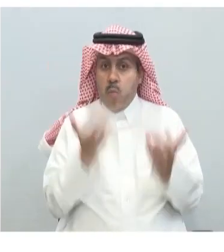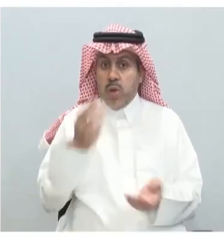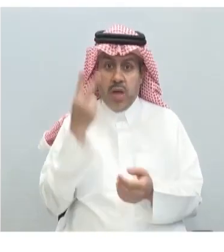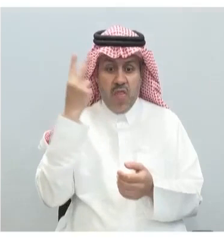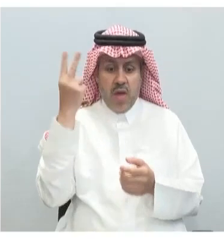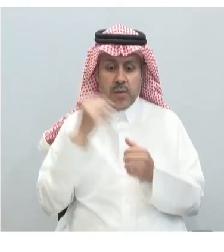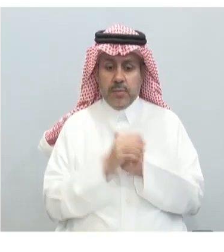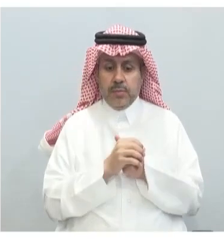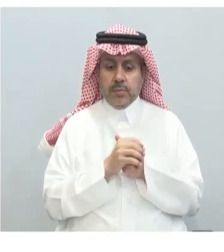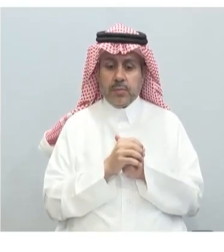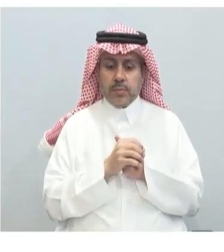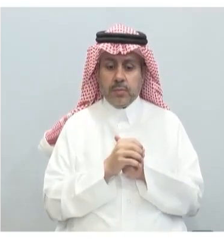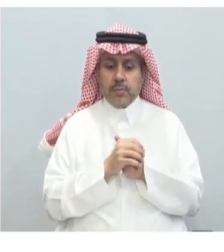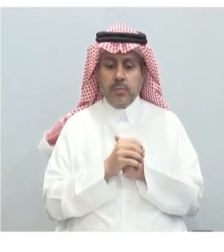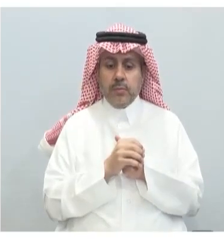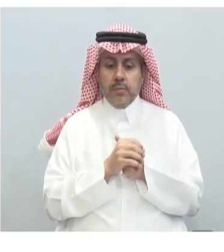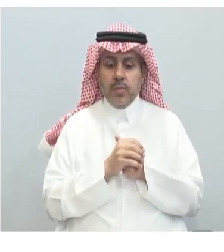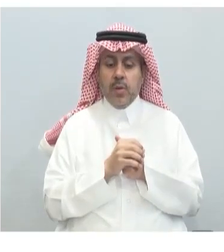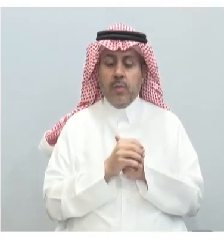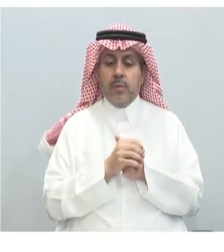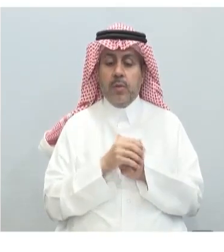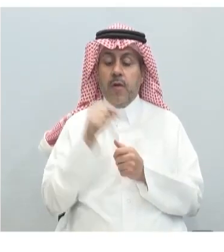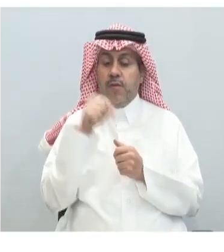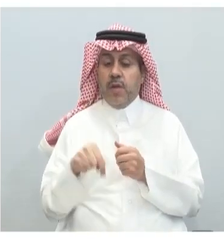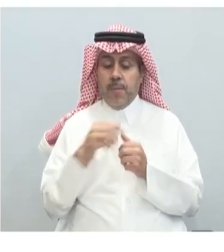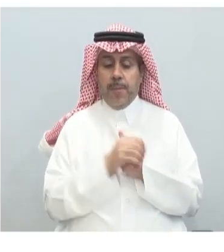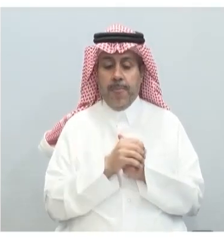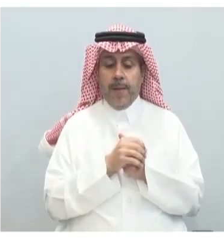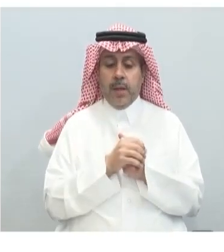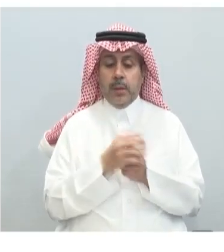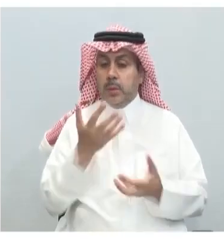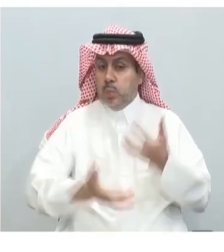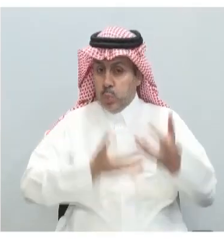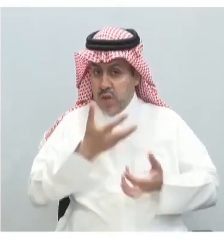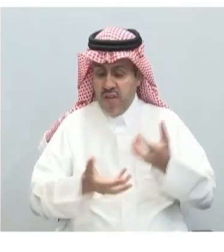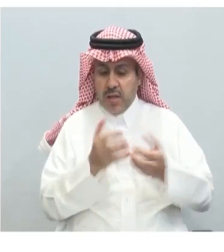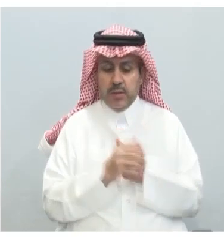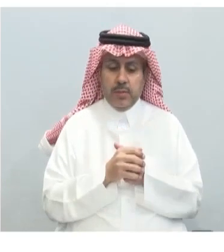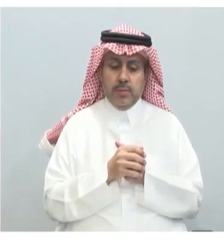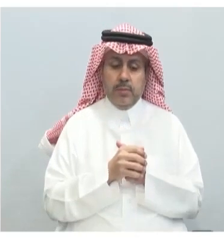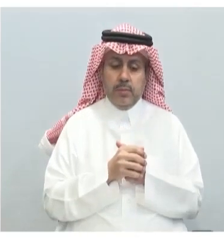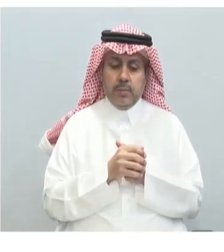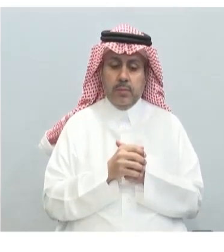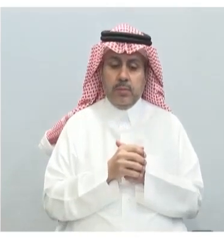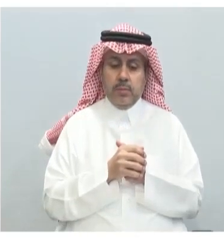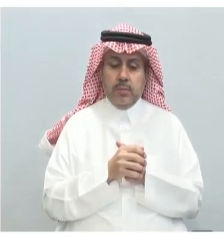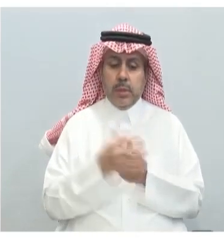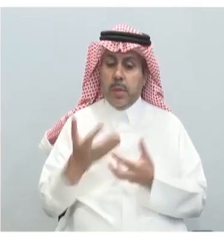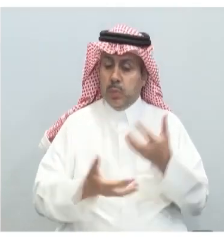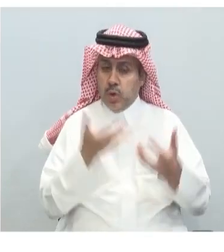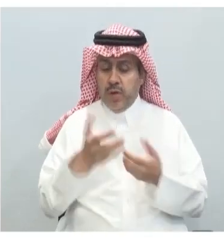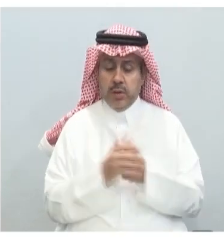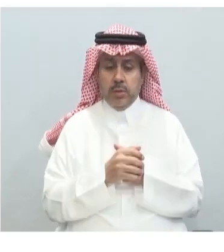الثانيه لاحظ في المعادله الثانيه هنا تكون من ضمن المتفاعلات وهنا ايضا من ضمن المتفاعلات